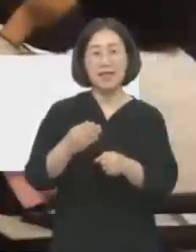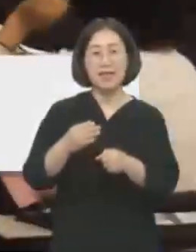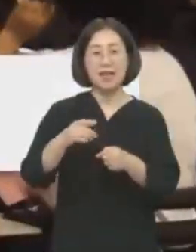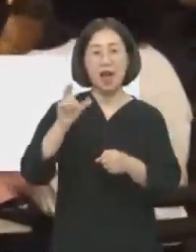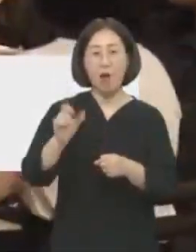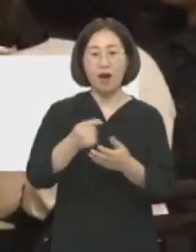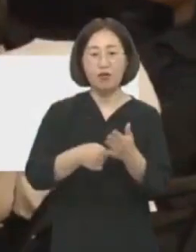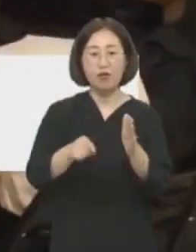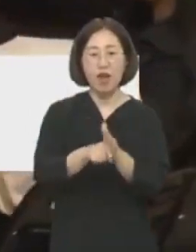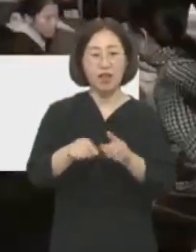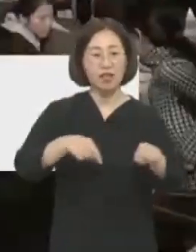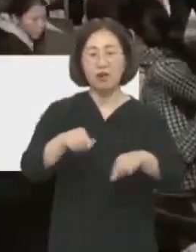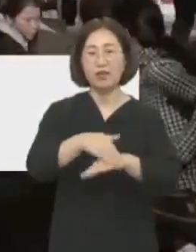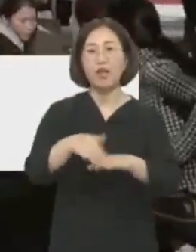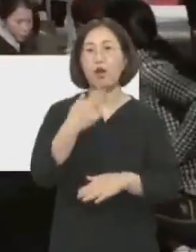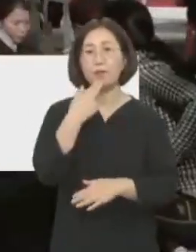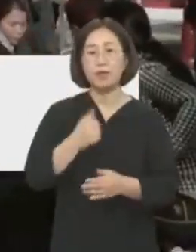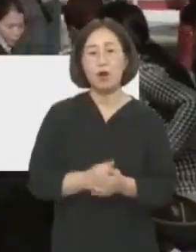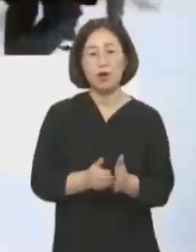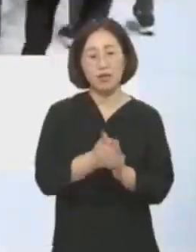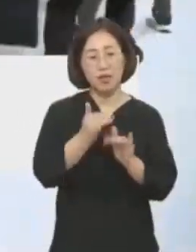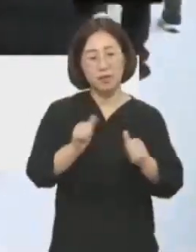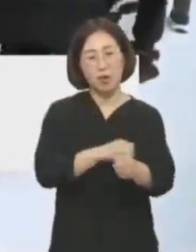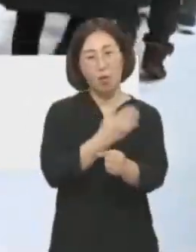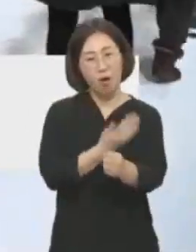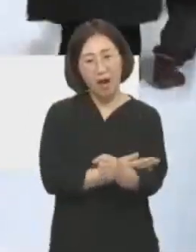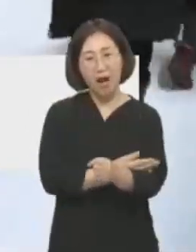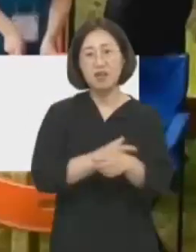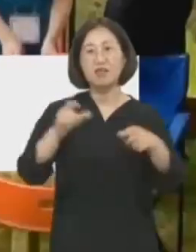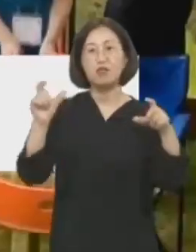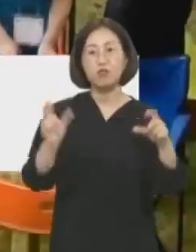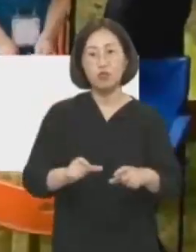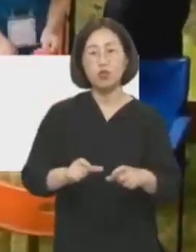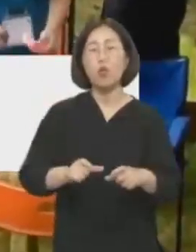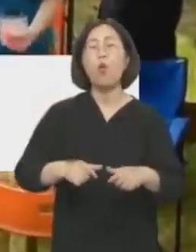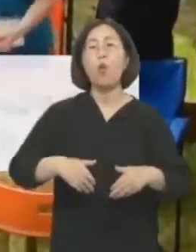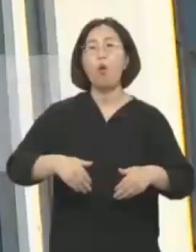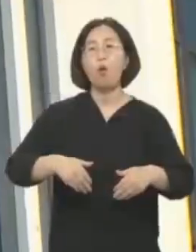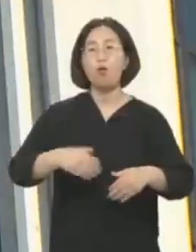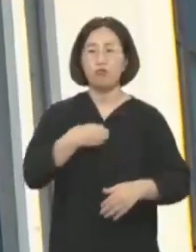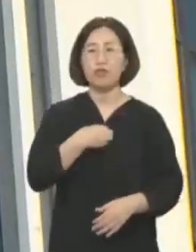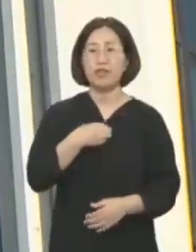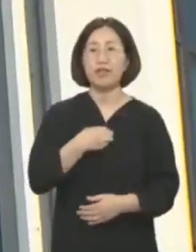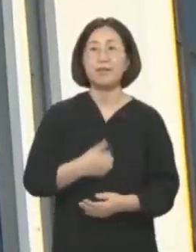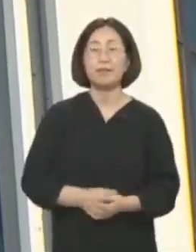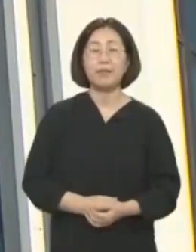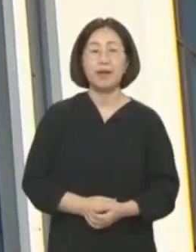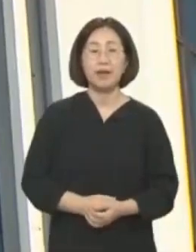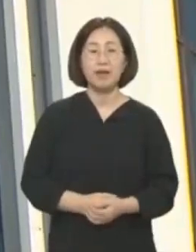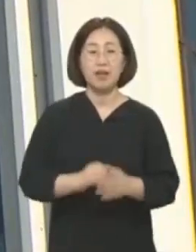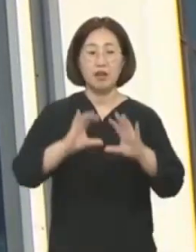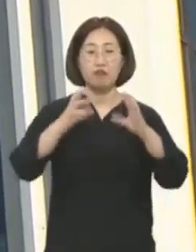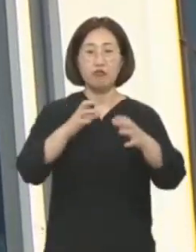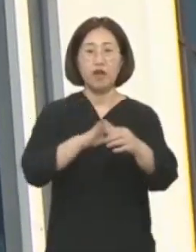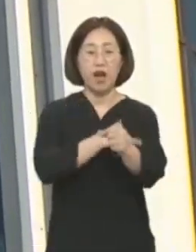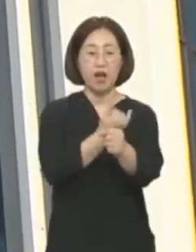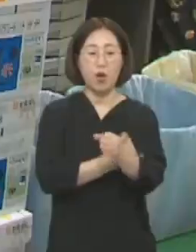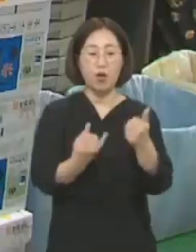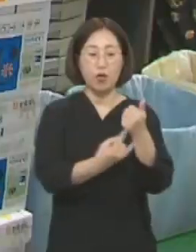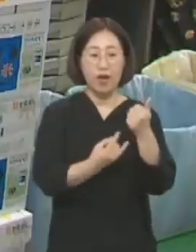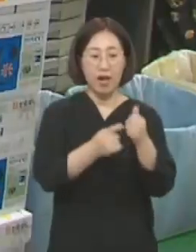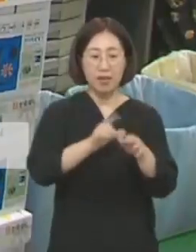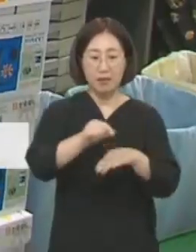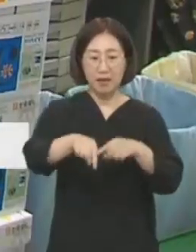점이고요. 이로 인해서 시민들의 권한이 축소되는 좀 위기에 맞았다. 국가인권위가 지자체마다